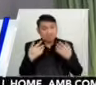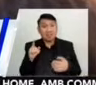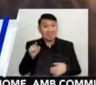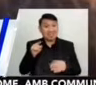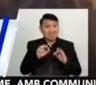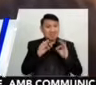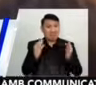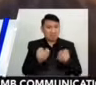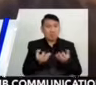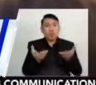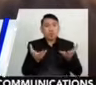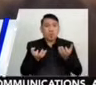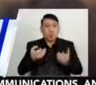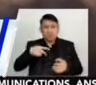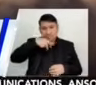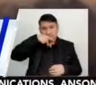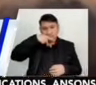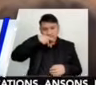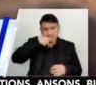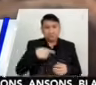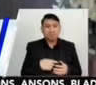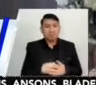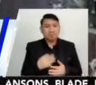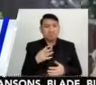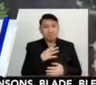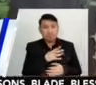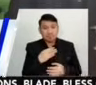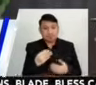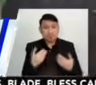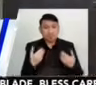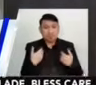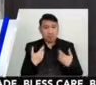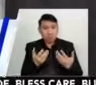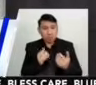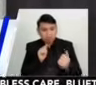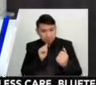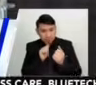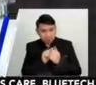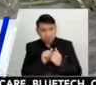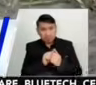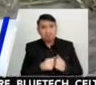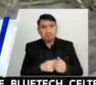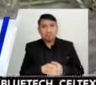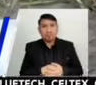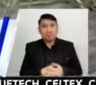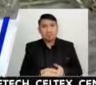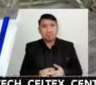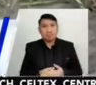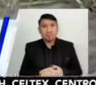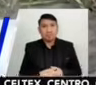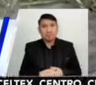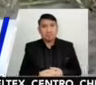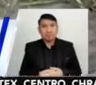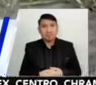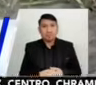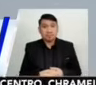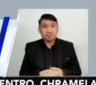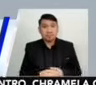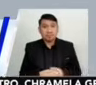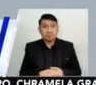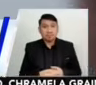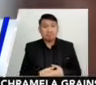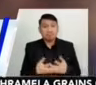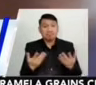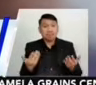nagdadalamhati at para sulitin ang huling sandaling kasama ang kanilang namayapang kaanak. Nagpapasalamat din sila sa mga tumulong